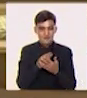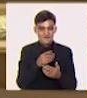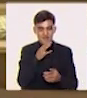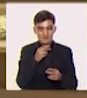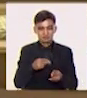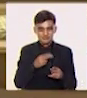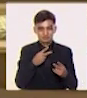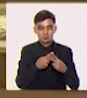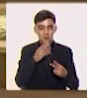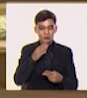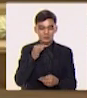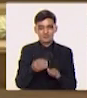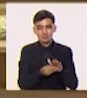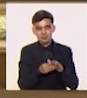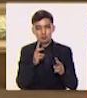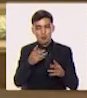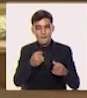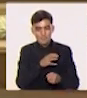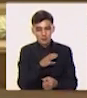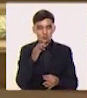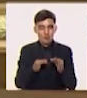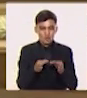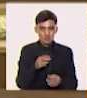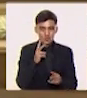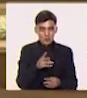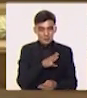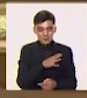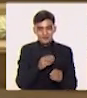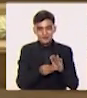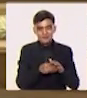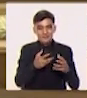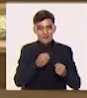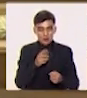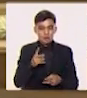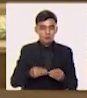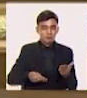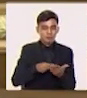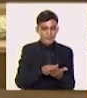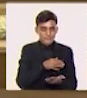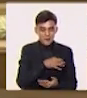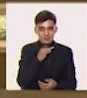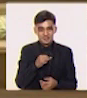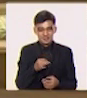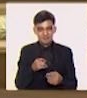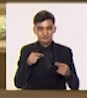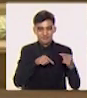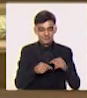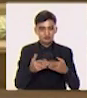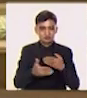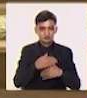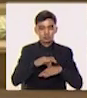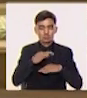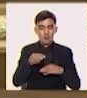пара берушілердің және парақорлыққа делдал болғандардың сыбайлас жемқорлығы үшін жазаны